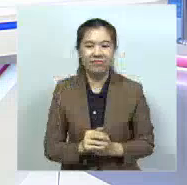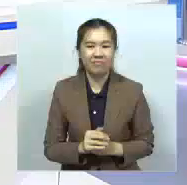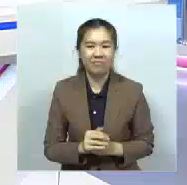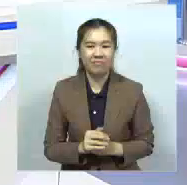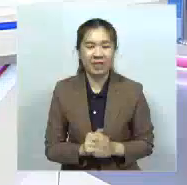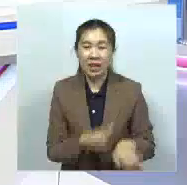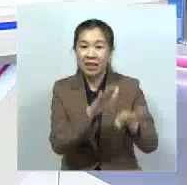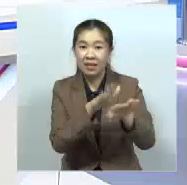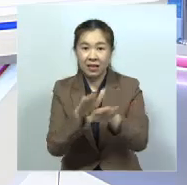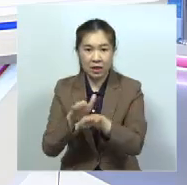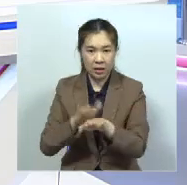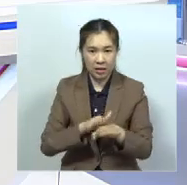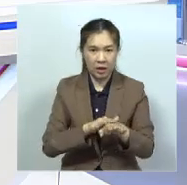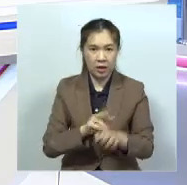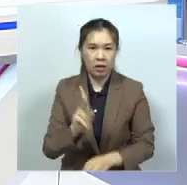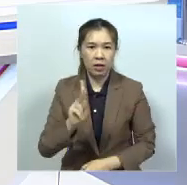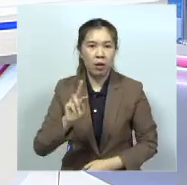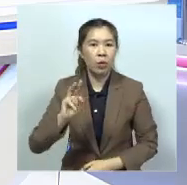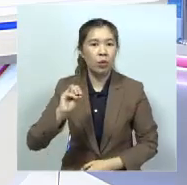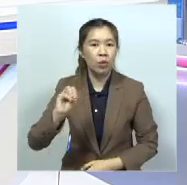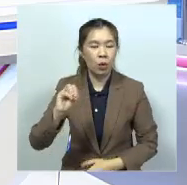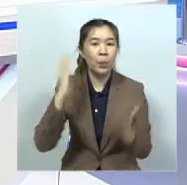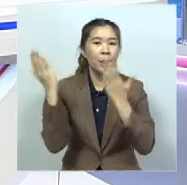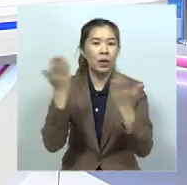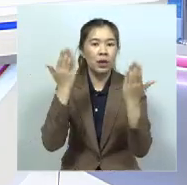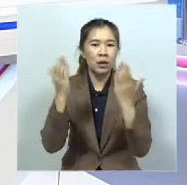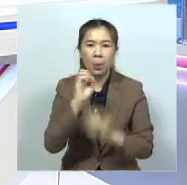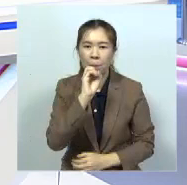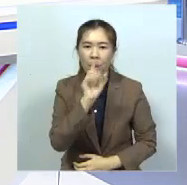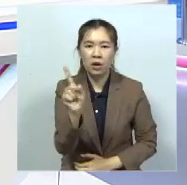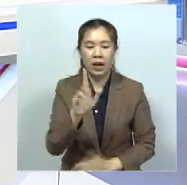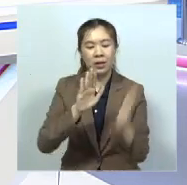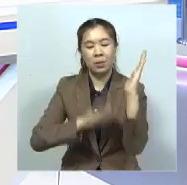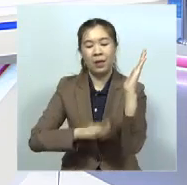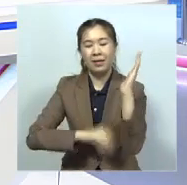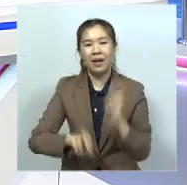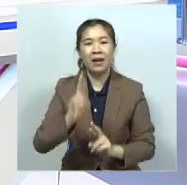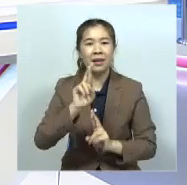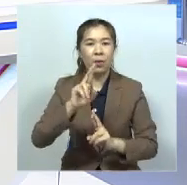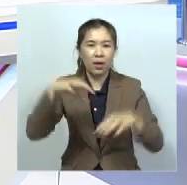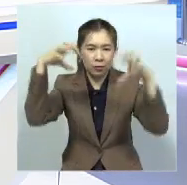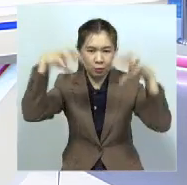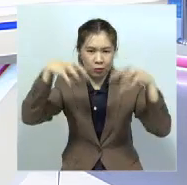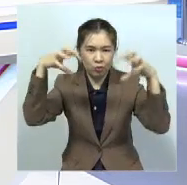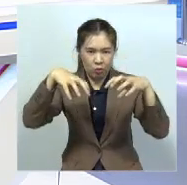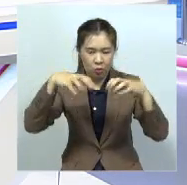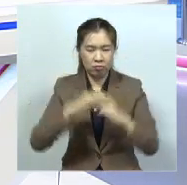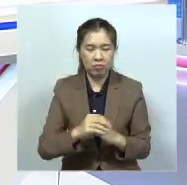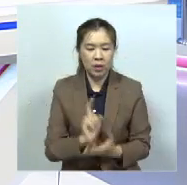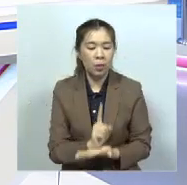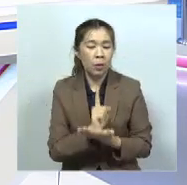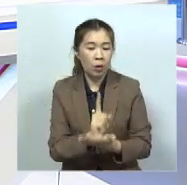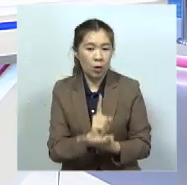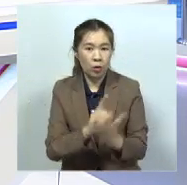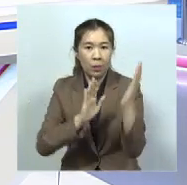มีคำเตือนออกมาจากกรมอุตุนิยมวิทยานะคะว่าภาคใต้ยังต้องระวังฝนตกหนักหลายพื้นที่นะคะคุณผู้ชมที่จะลอยกระท